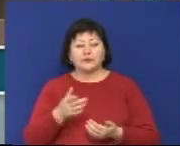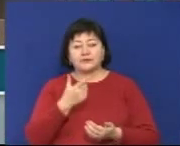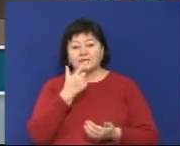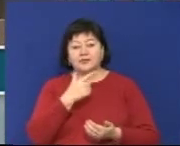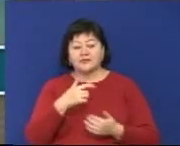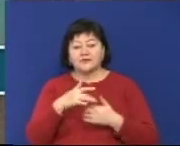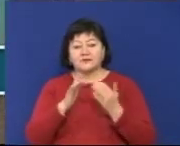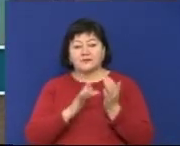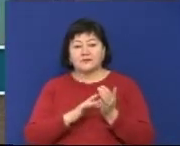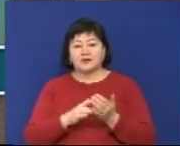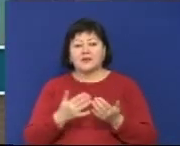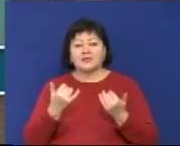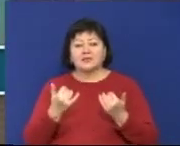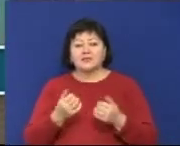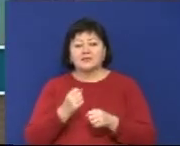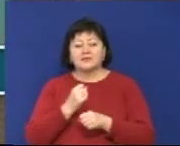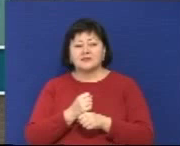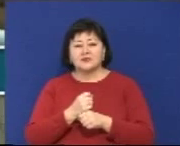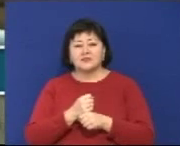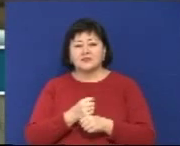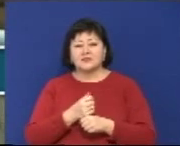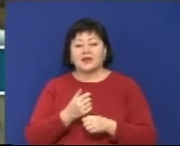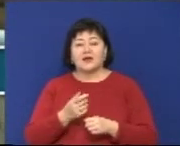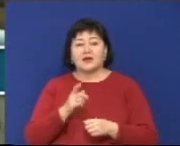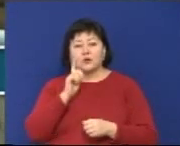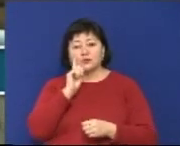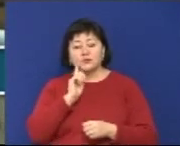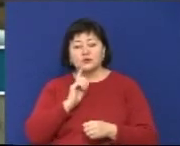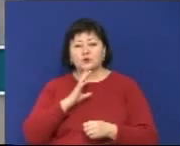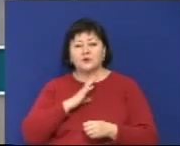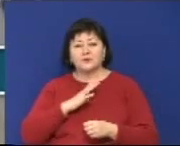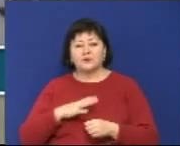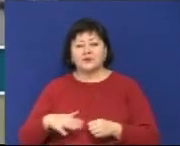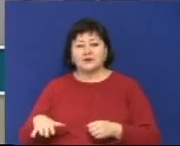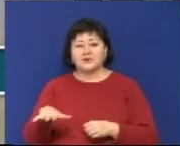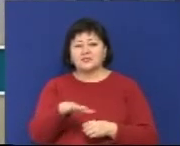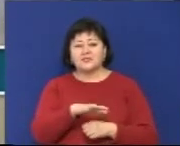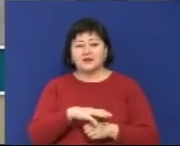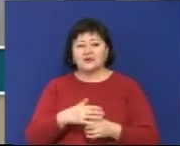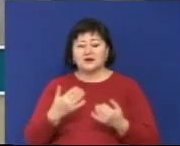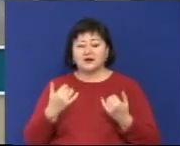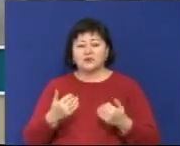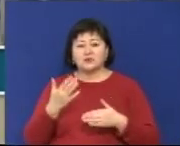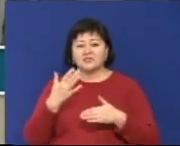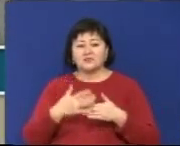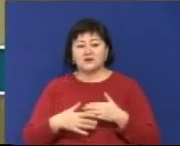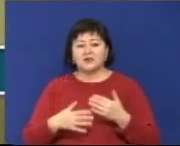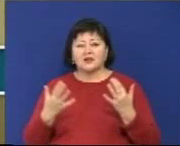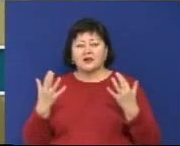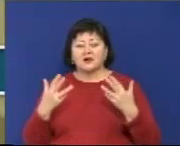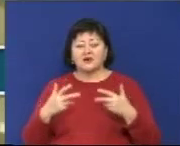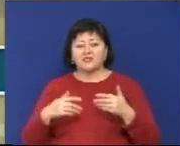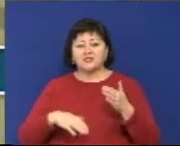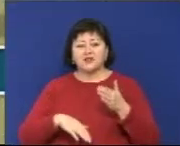Акцент в городе сделан на создание благоприятных условий для местного населения. Поэтому все объекты, строительство которых завершено, рассчитаны на